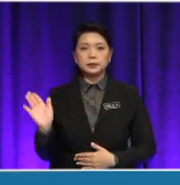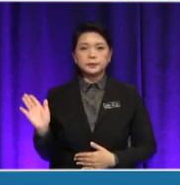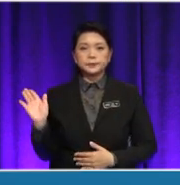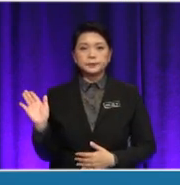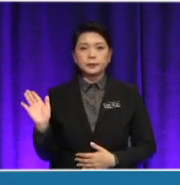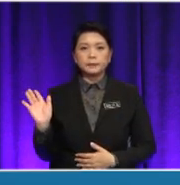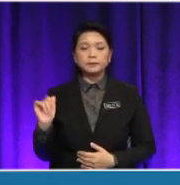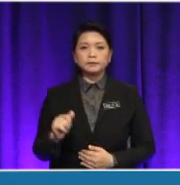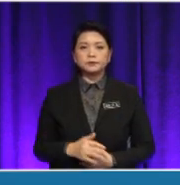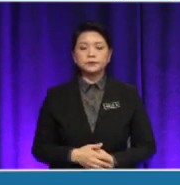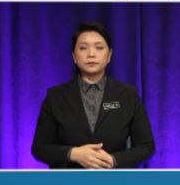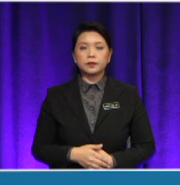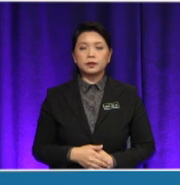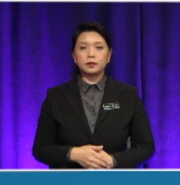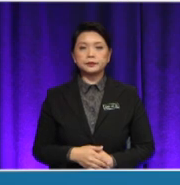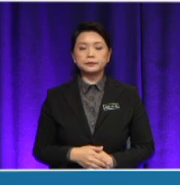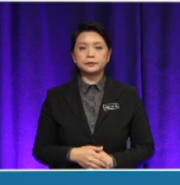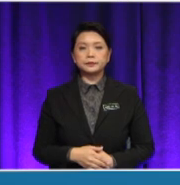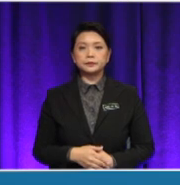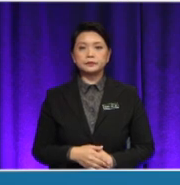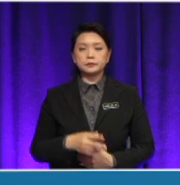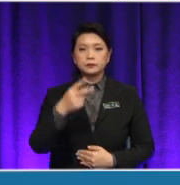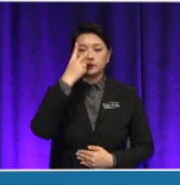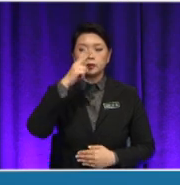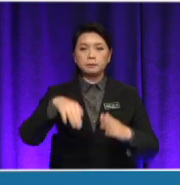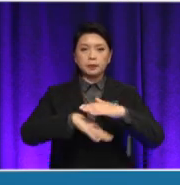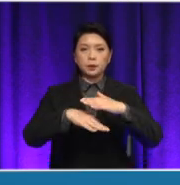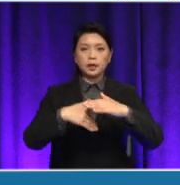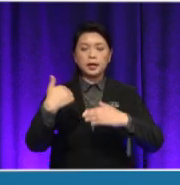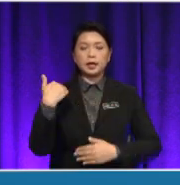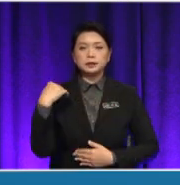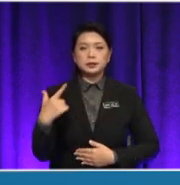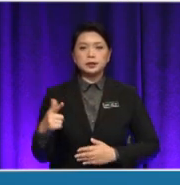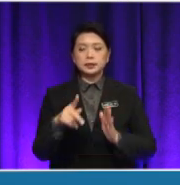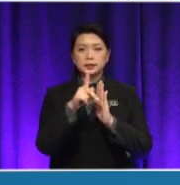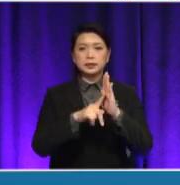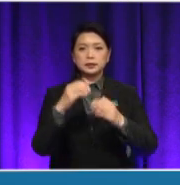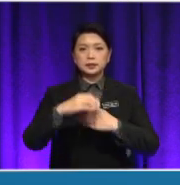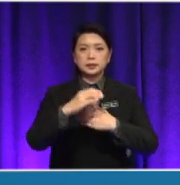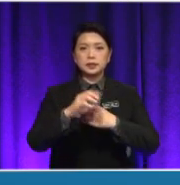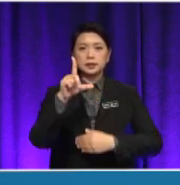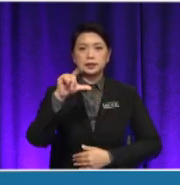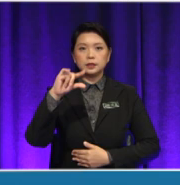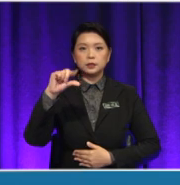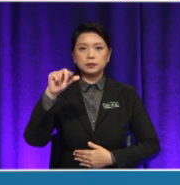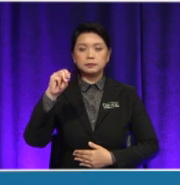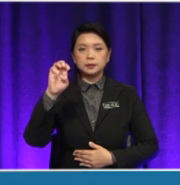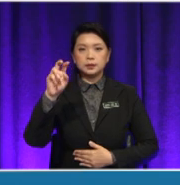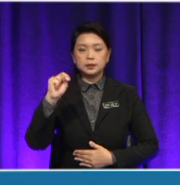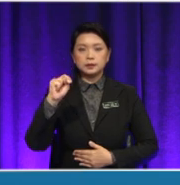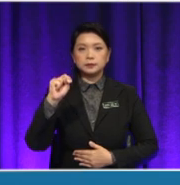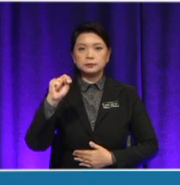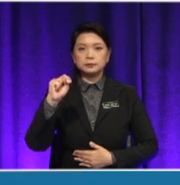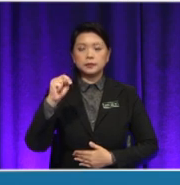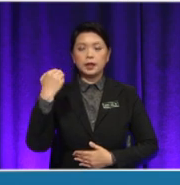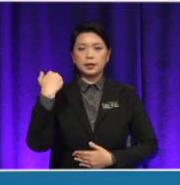tu. Alright. Tengok bawah adalah kecederaan ligamen. Contoh untuk kecederaan ligamen. Ligamen termasuk dalam kecederaan tisu